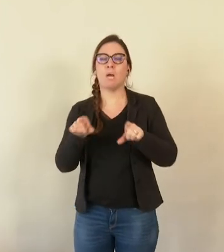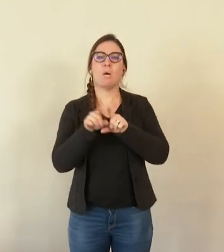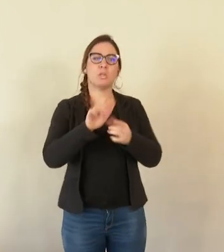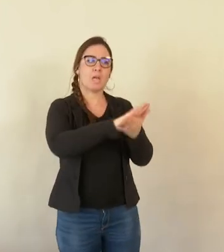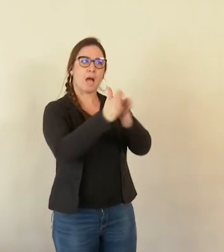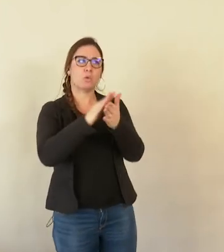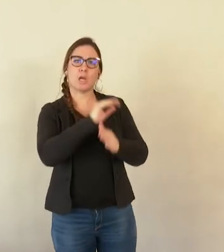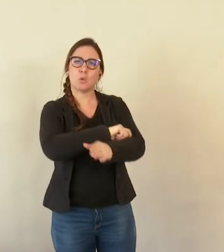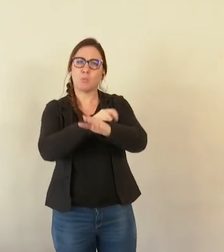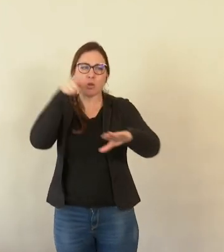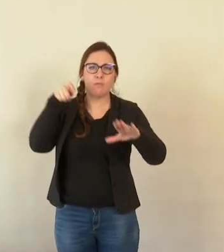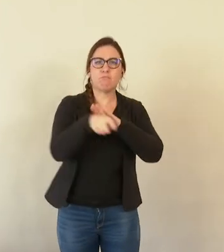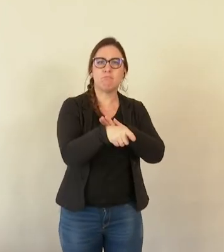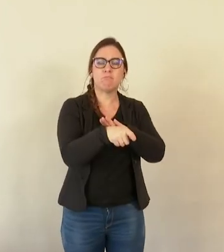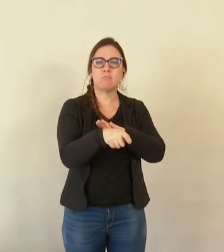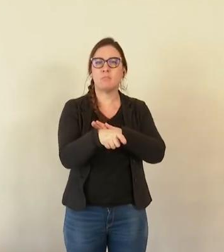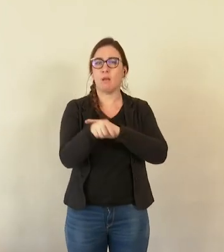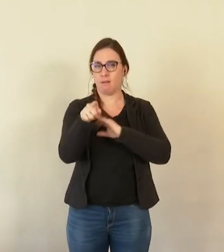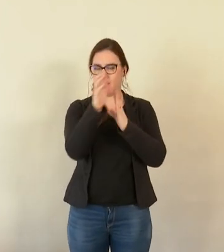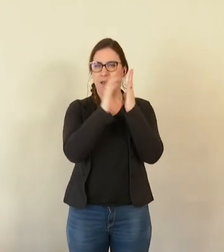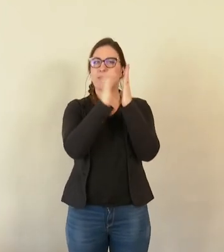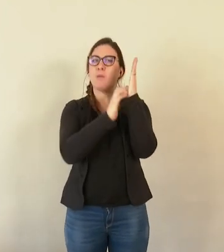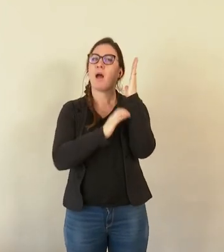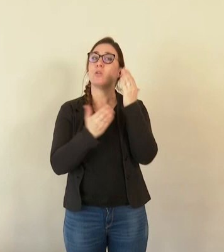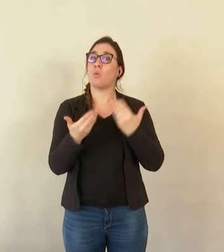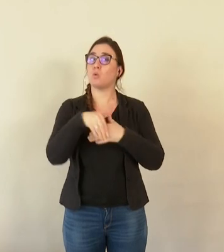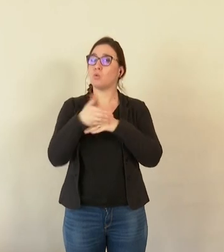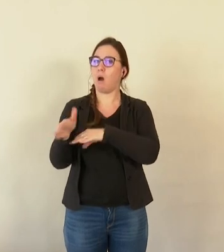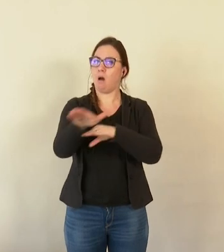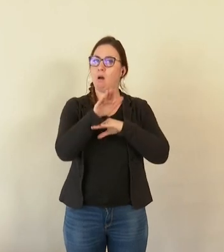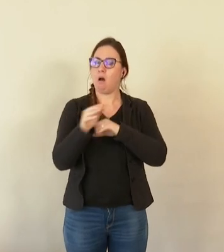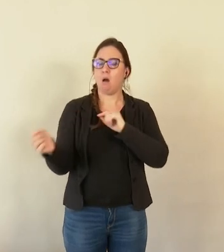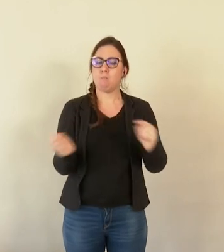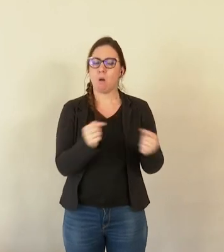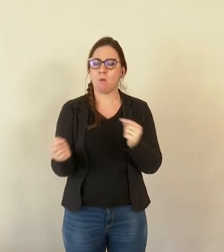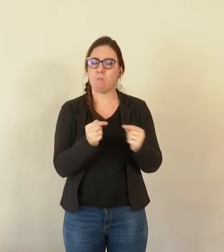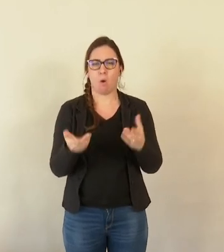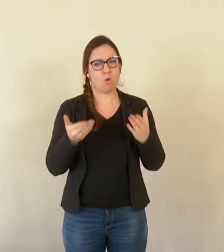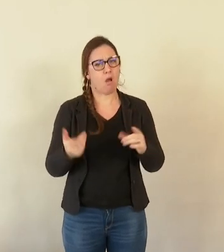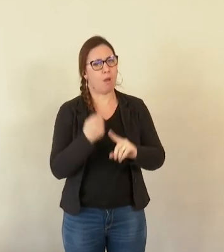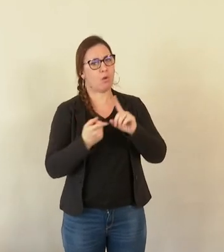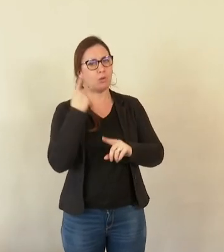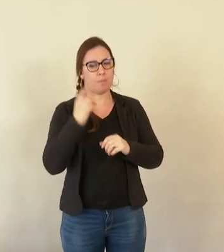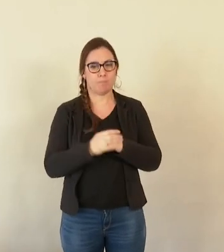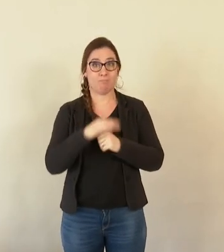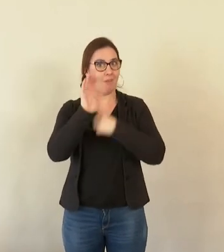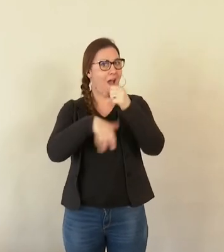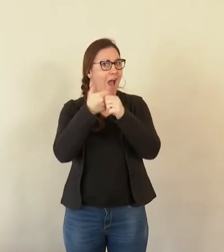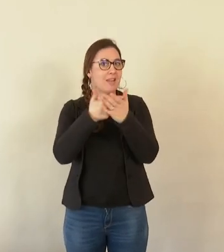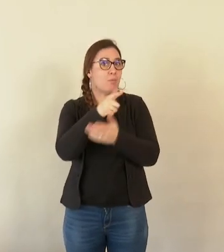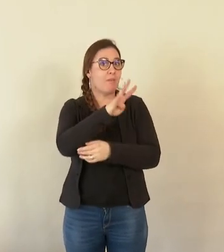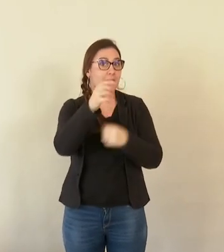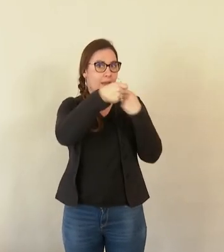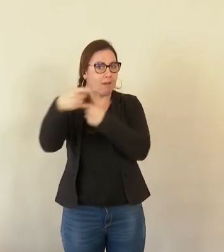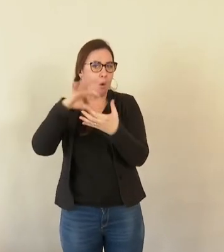associations sportives et ces délibérations seront importantes seront débattus cet après-midi en cette année olympique une politique